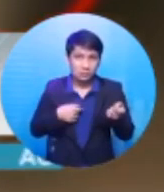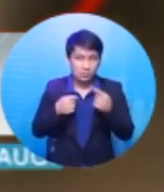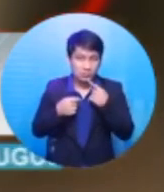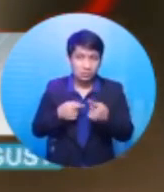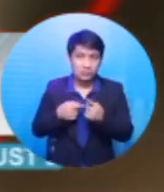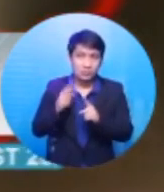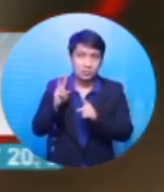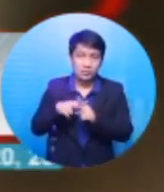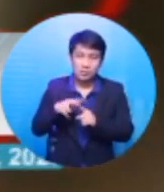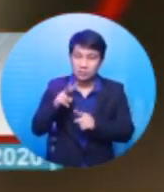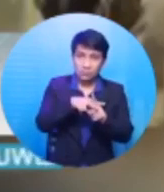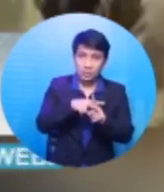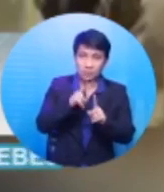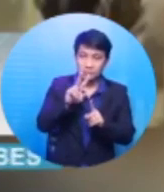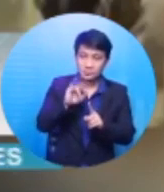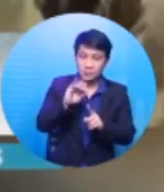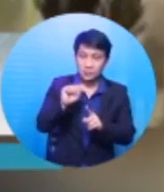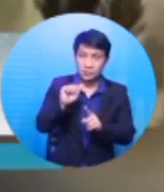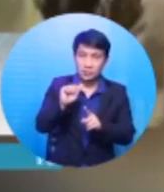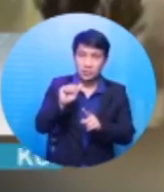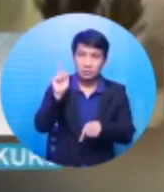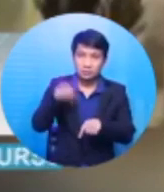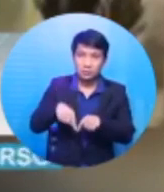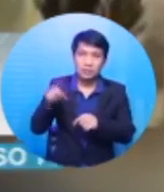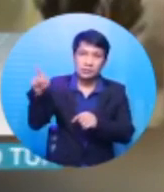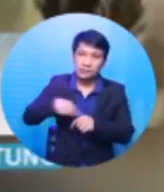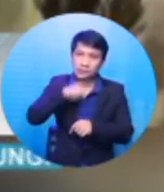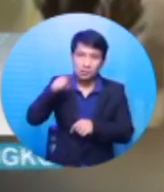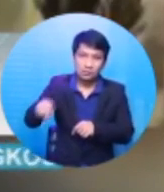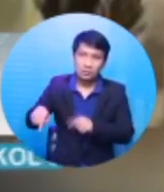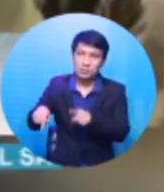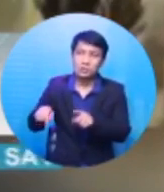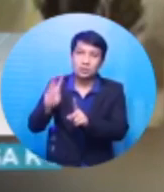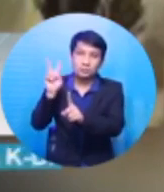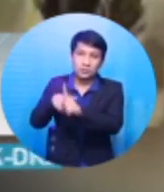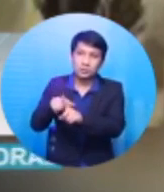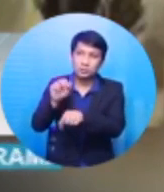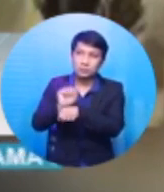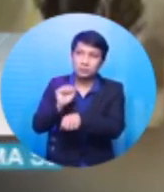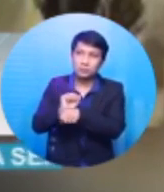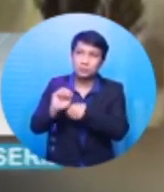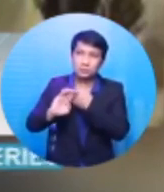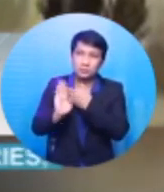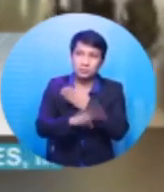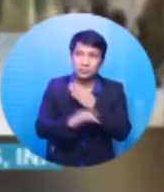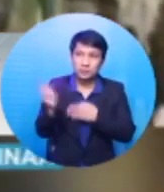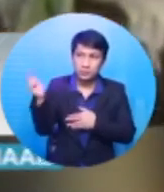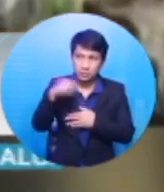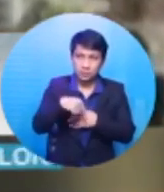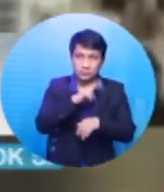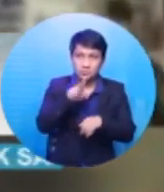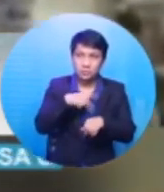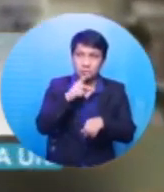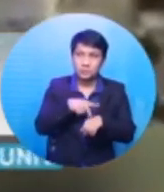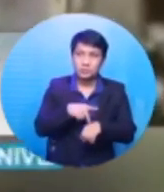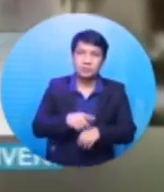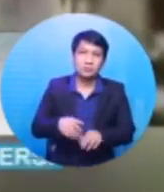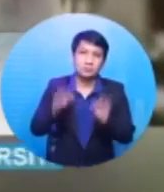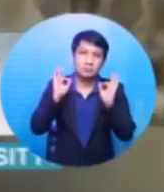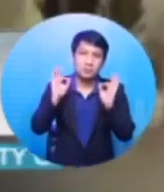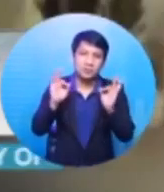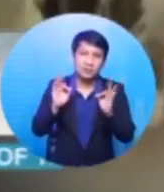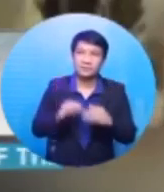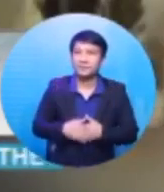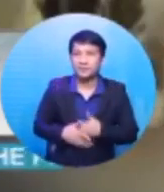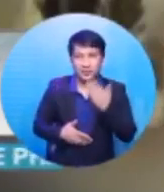visa applicant pa lang po si mister, dun pwede po natin makancel yung kanyang application na yun at mapabalik po natin dito sa Pilipinas, Sir Rafi. Perfect.